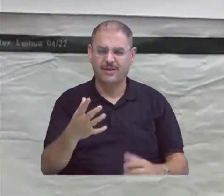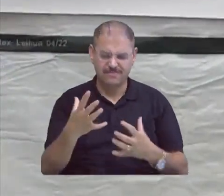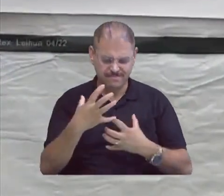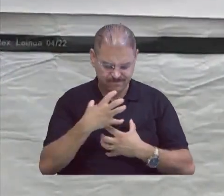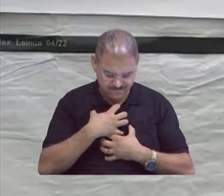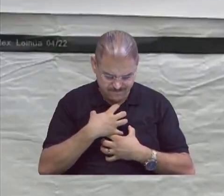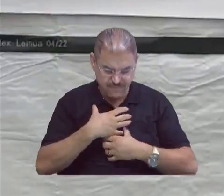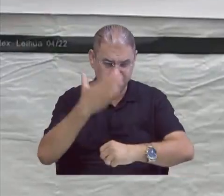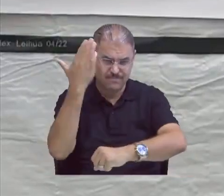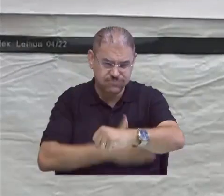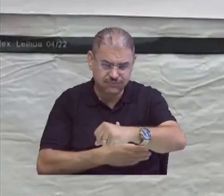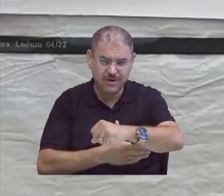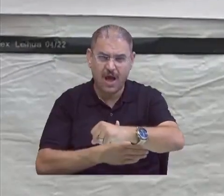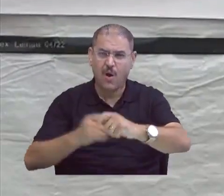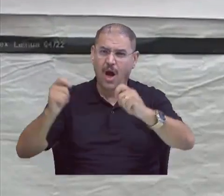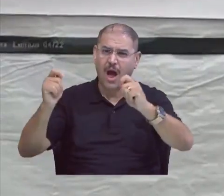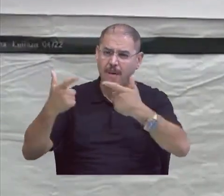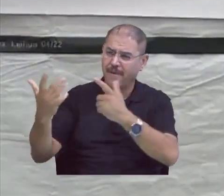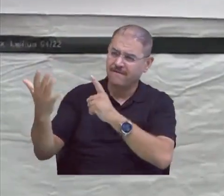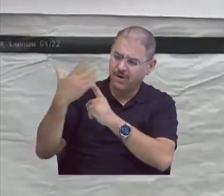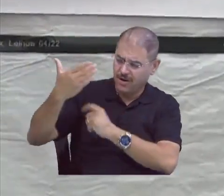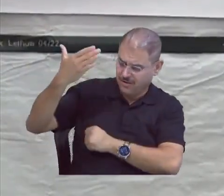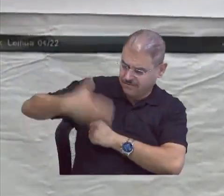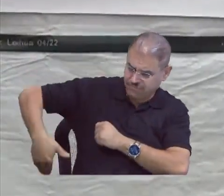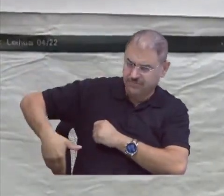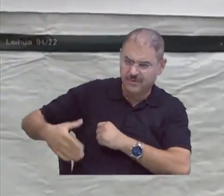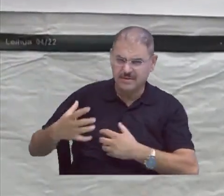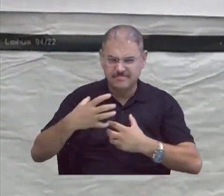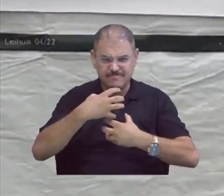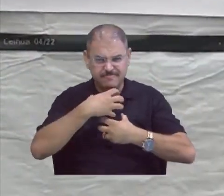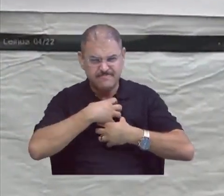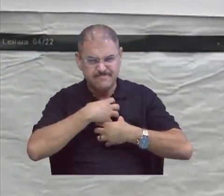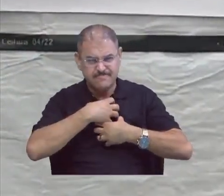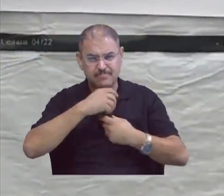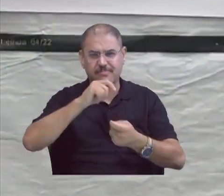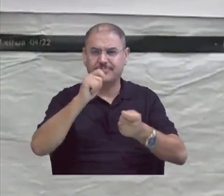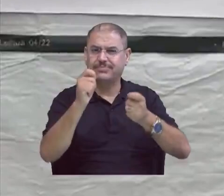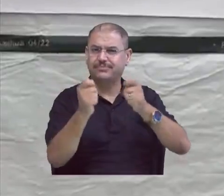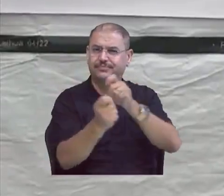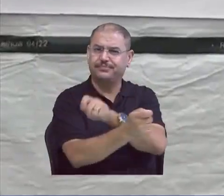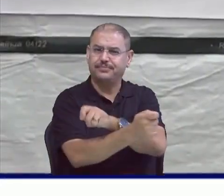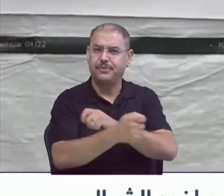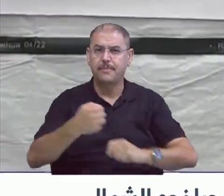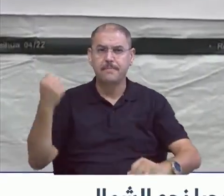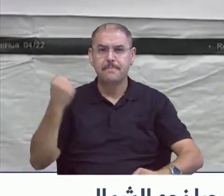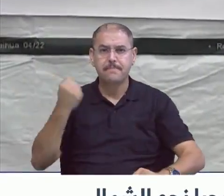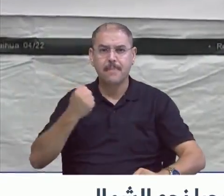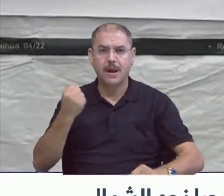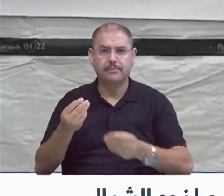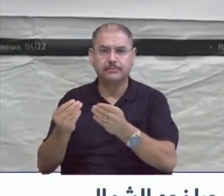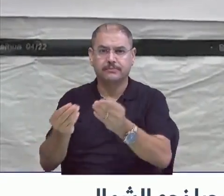بإرسال عيادة أطراف صناعية حيث تقدم خدماتها بأسلوب احترافي